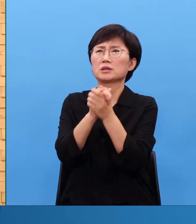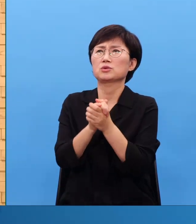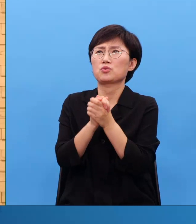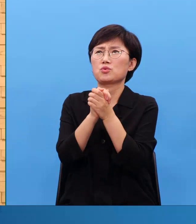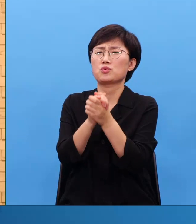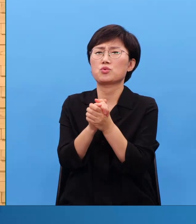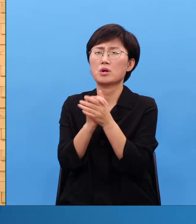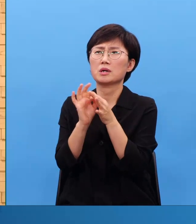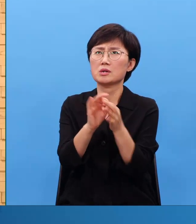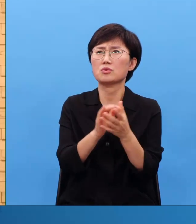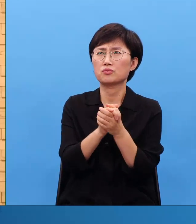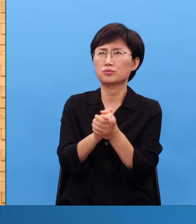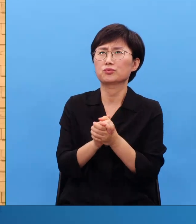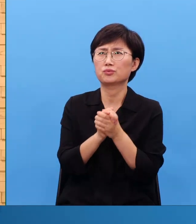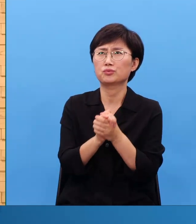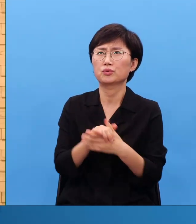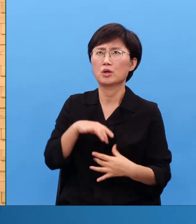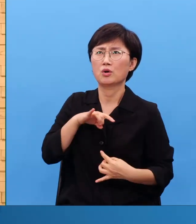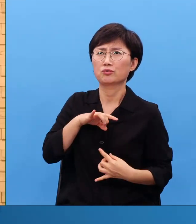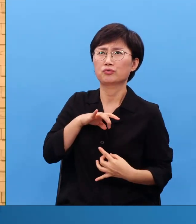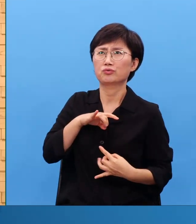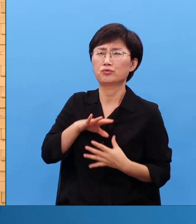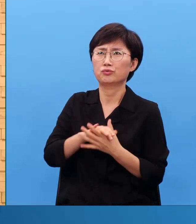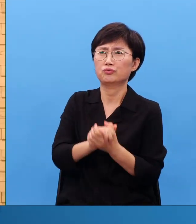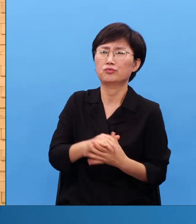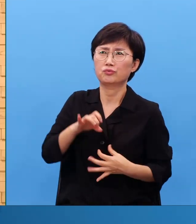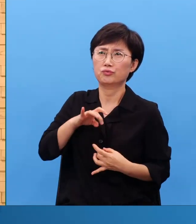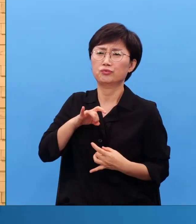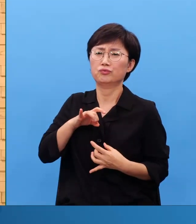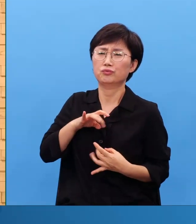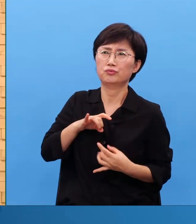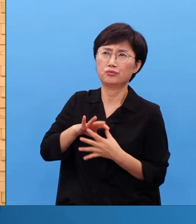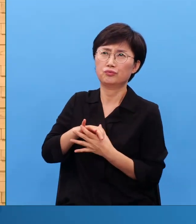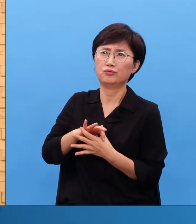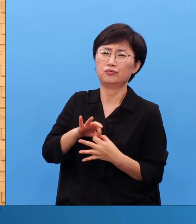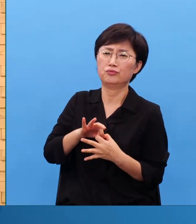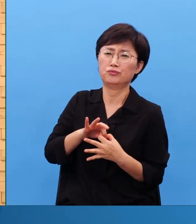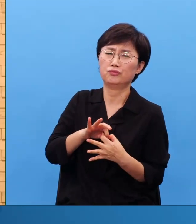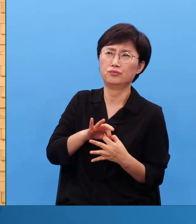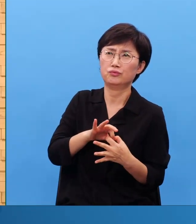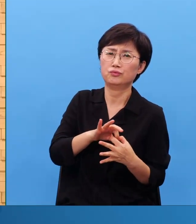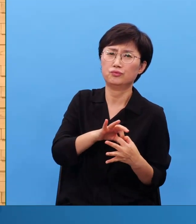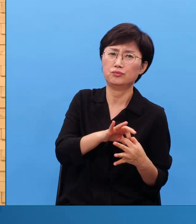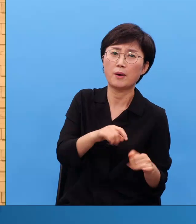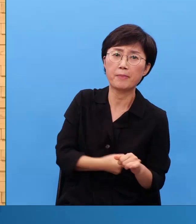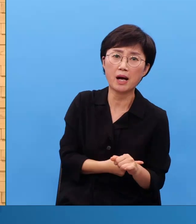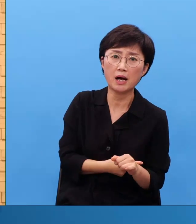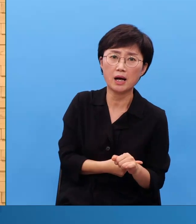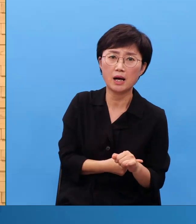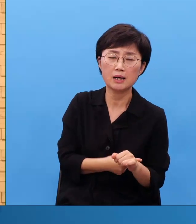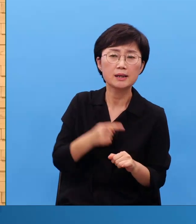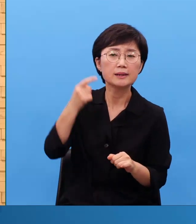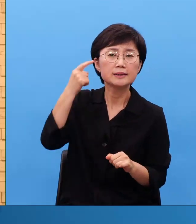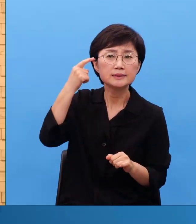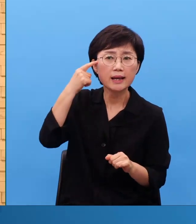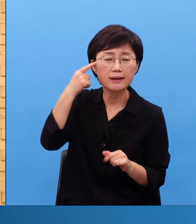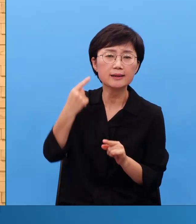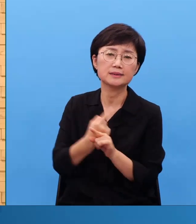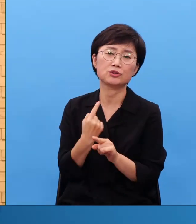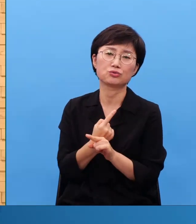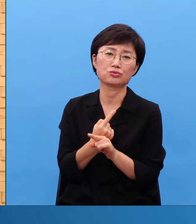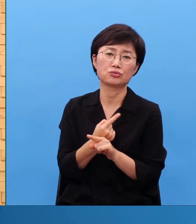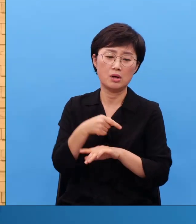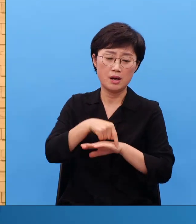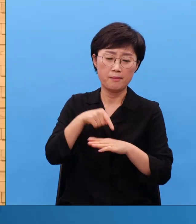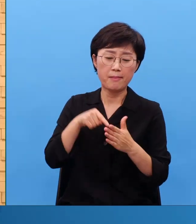생각, 마음이 치유되기 시작해요. And when you pray with this power 기도 just a 계속 little 하면. bit instead of worship, instead of this time, then little by